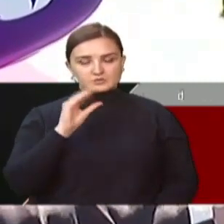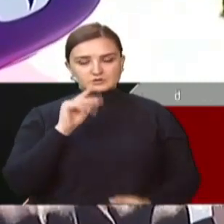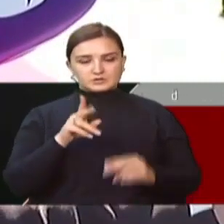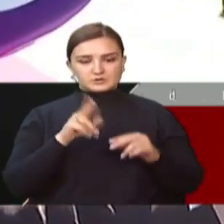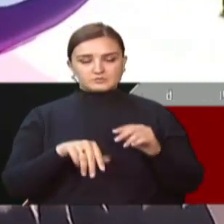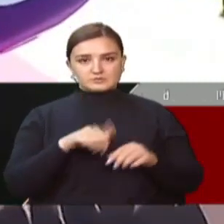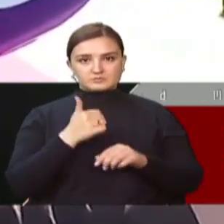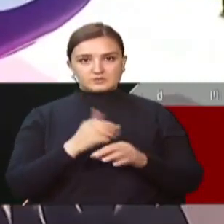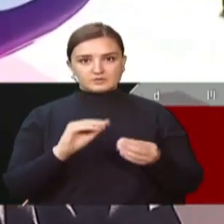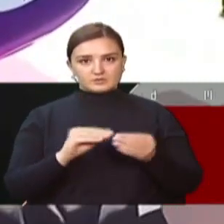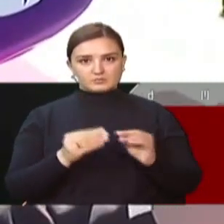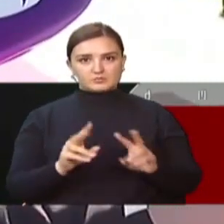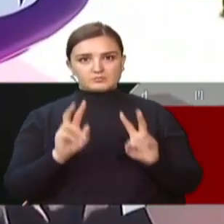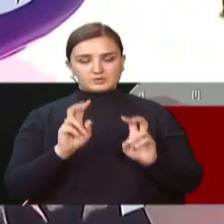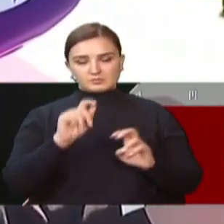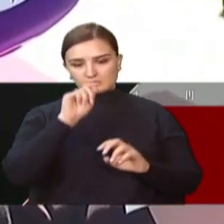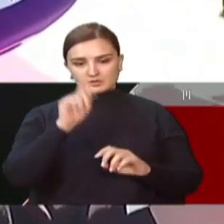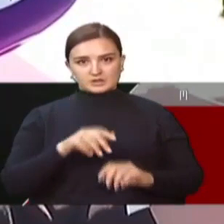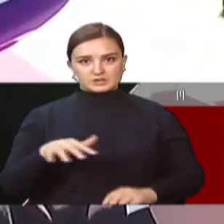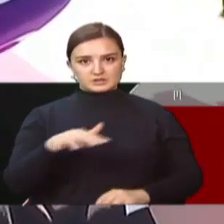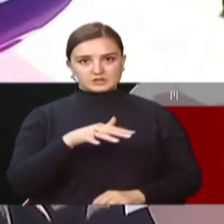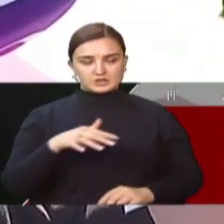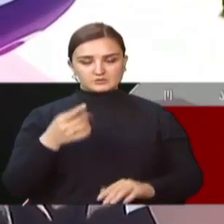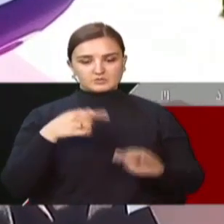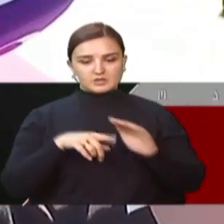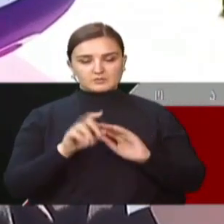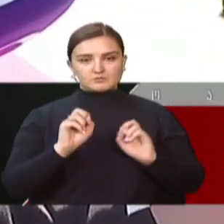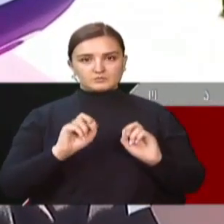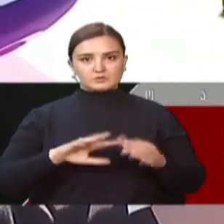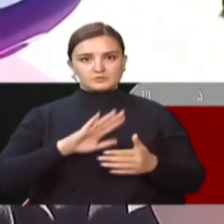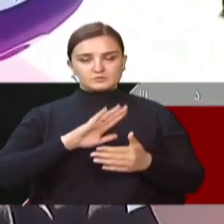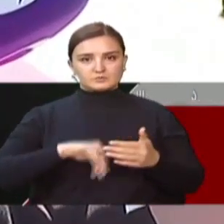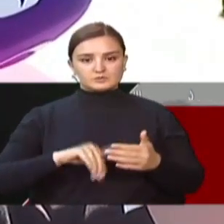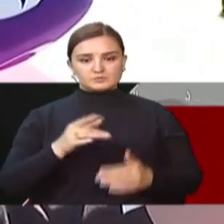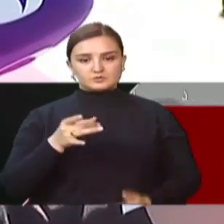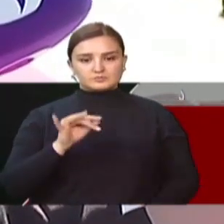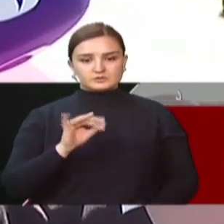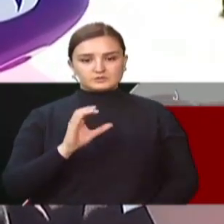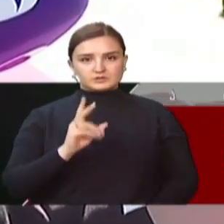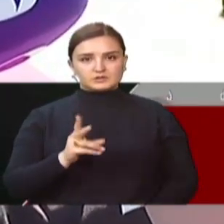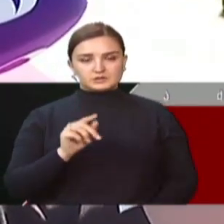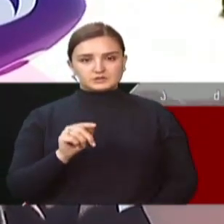გამოწვევა. უკრაინის გარშემო და აქედან გამომდინარე უსაფრთხოების რისკები რომელიც